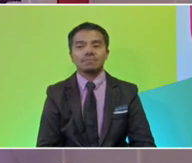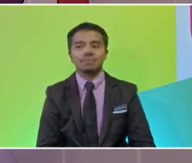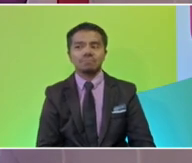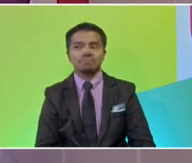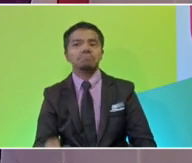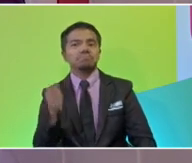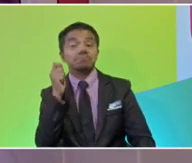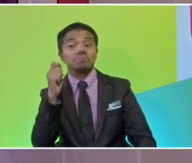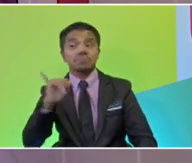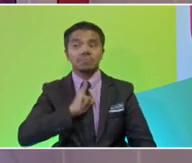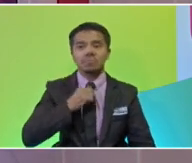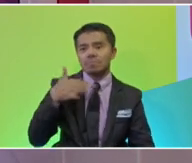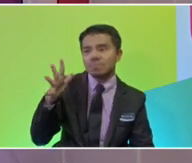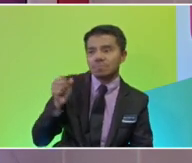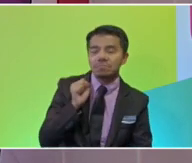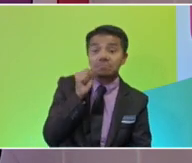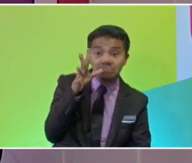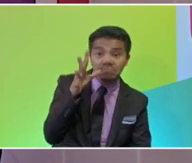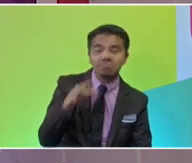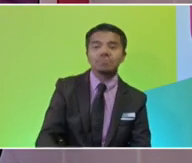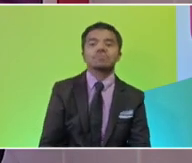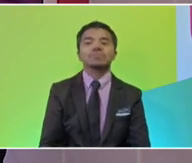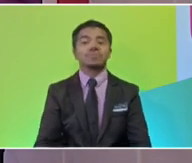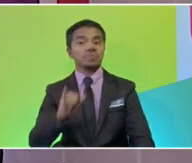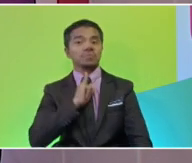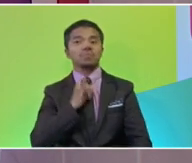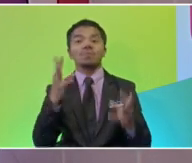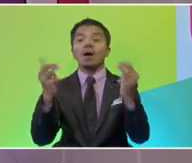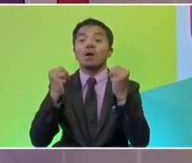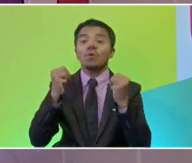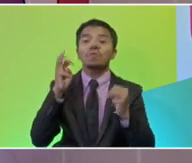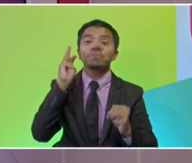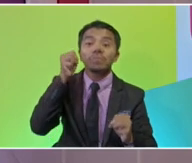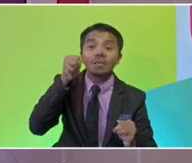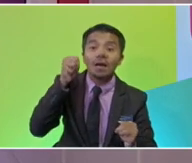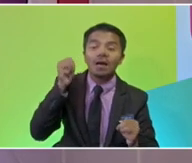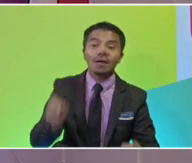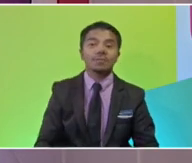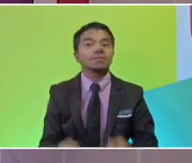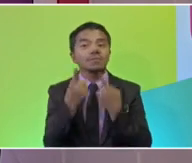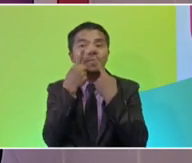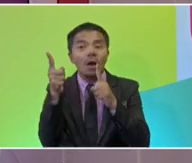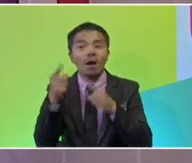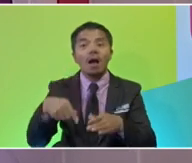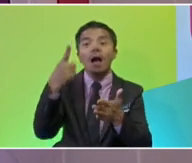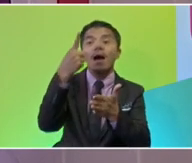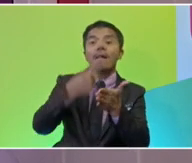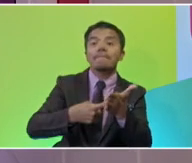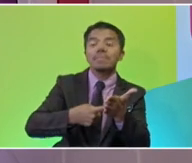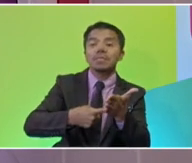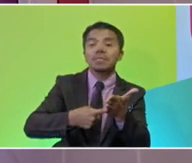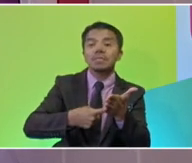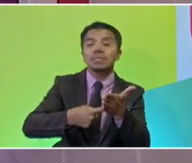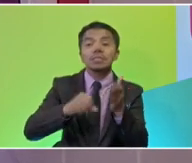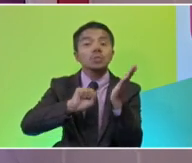Terangkan sumber-sumber cahaya yang hadir nih sayur Mira pula secara lisan menjawab Apakah sumber cahaya yang